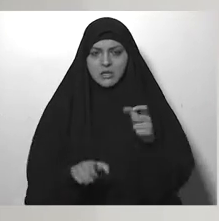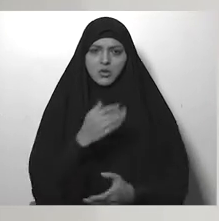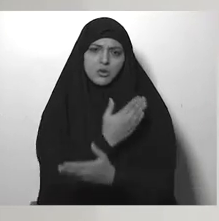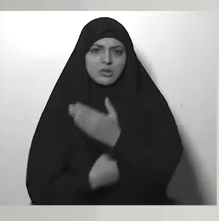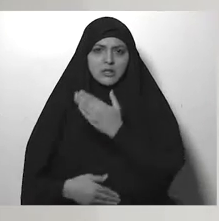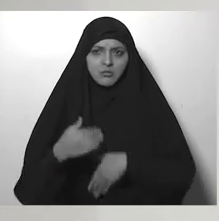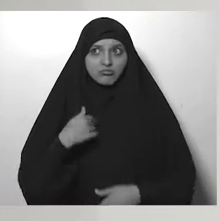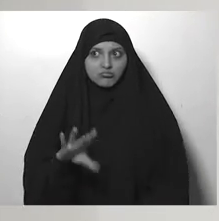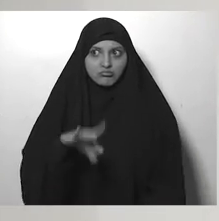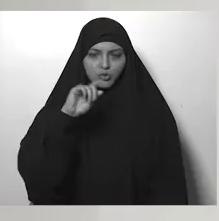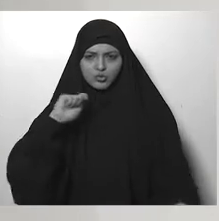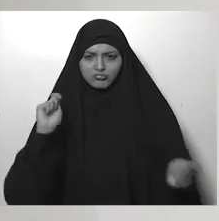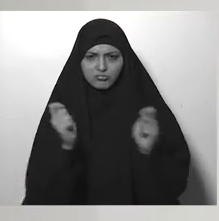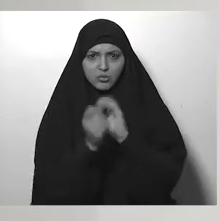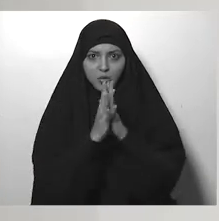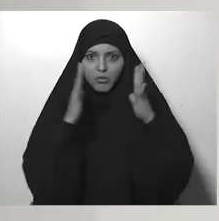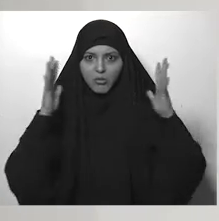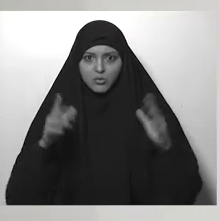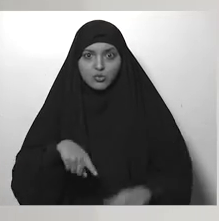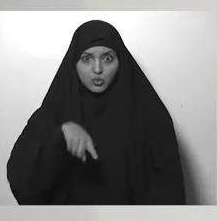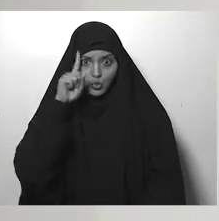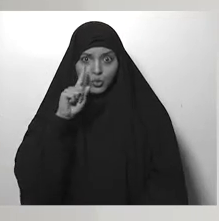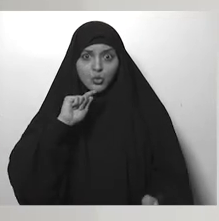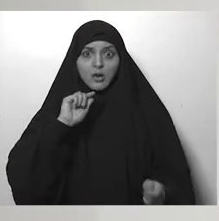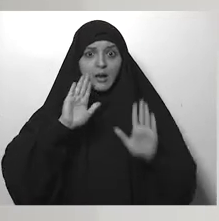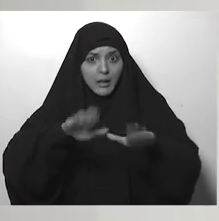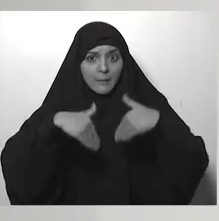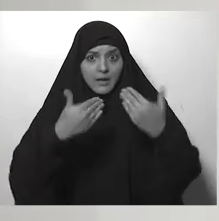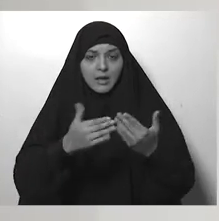car il lui faudra